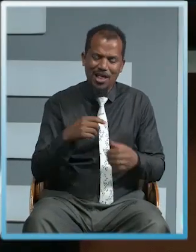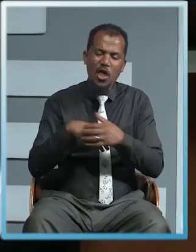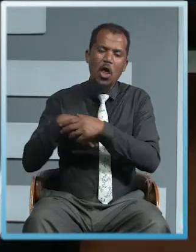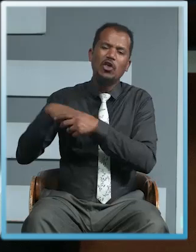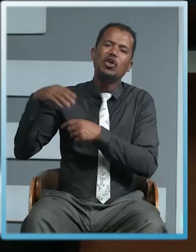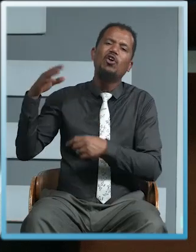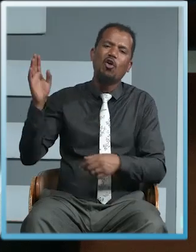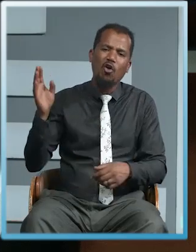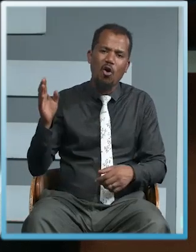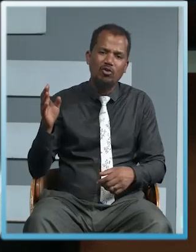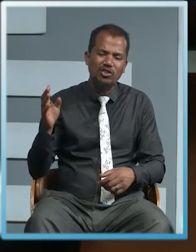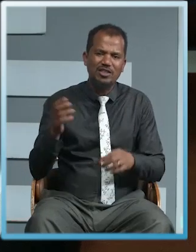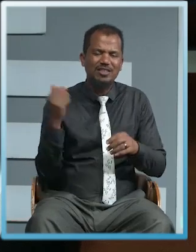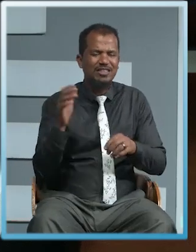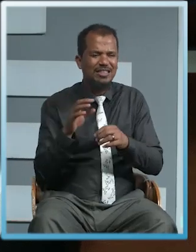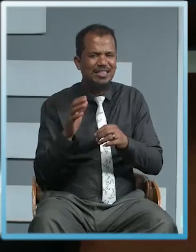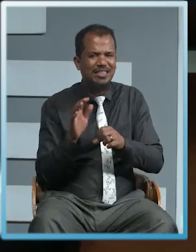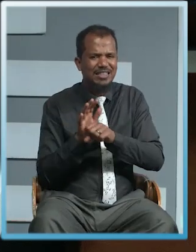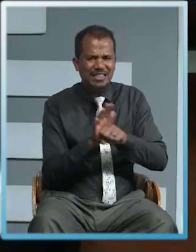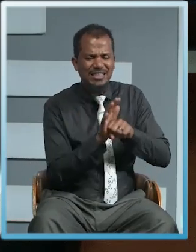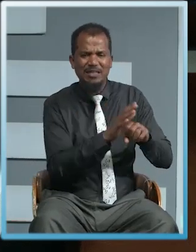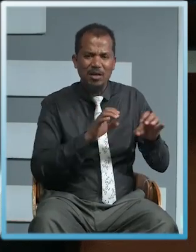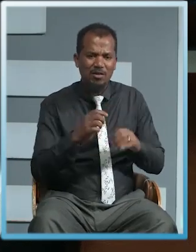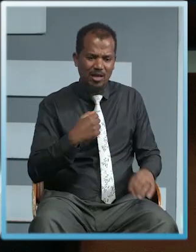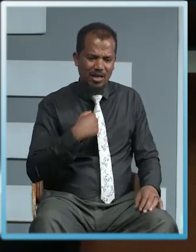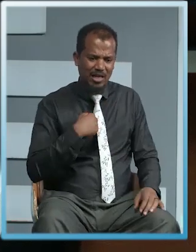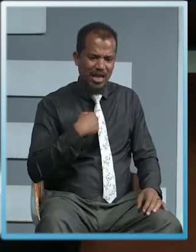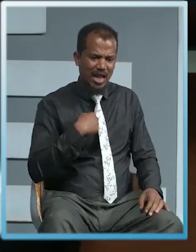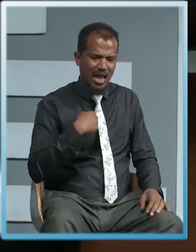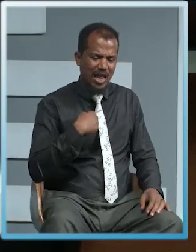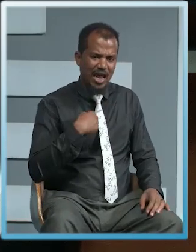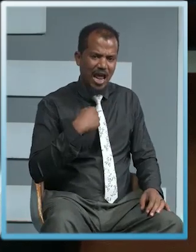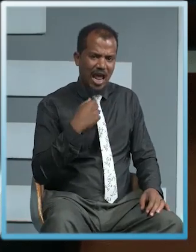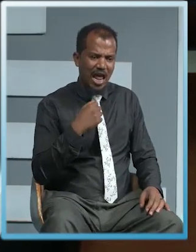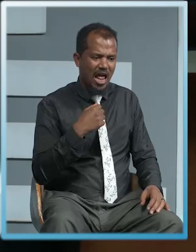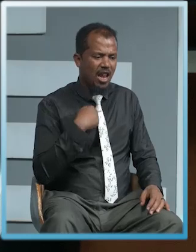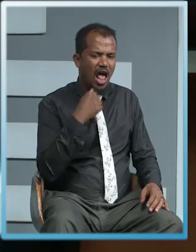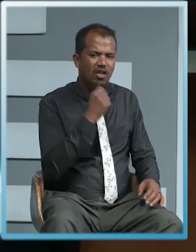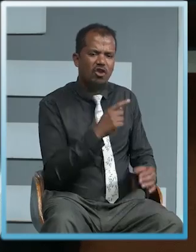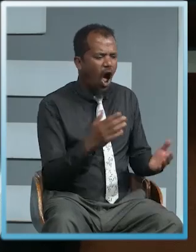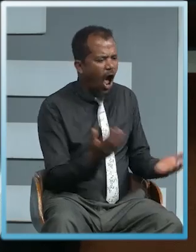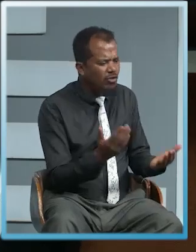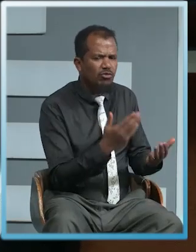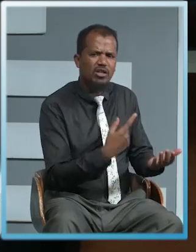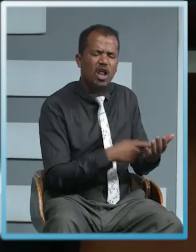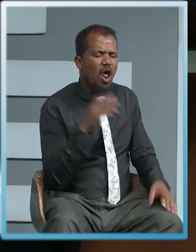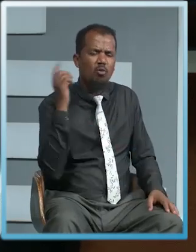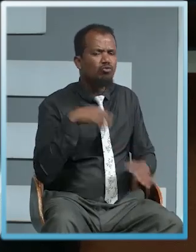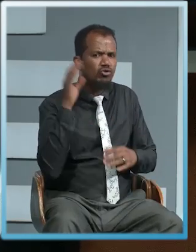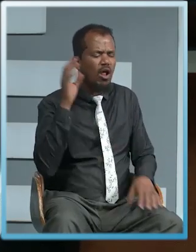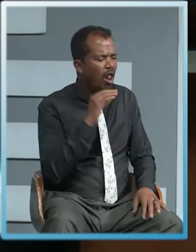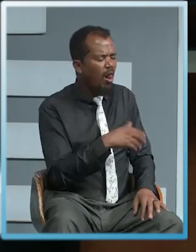ከውጭ ማኒፑሌት የሚያደርጉን አሁን ለጊዜው እኔን እንትን ለማድረግ አንቺን አይዞሽ በዚህ